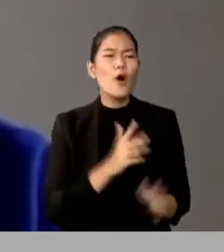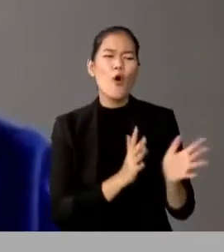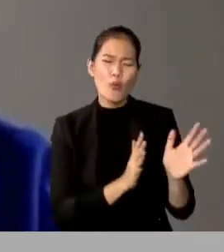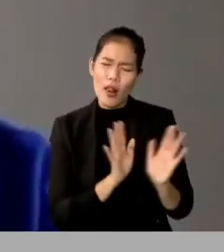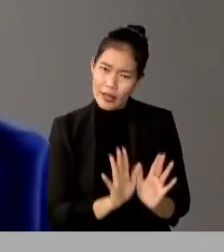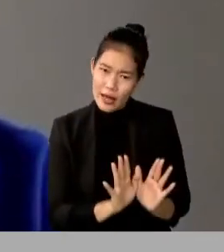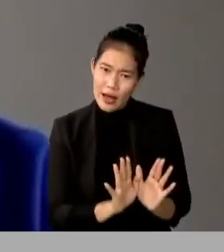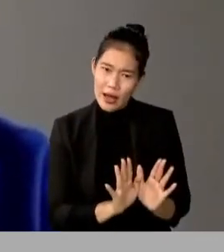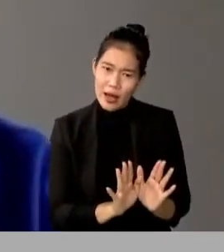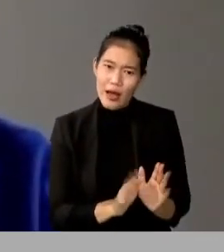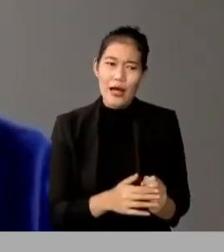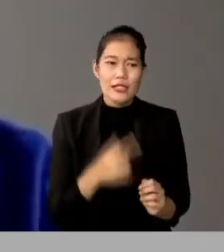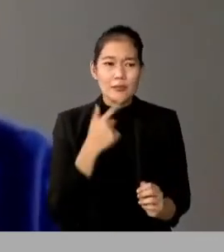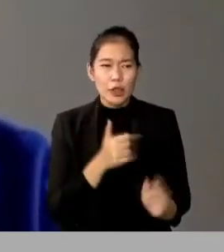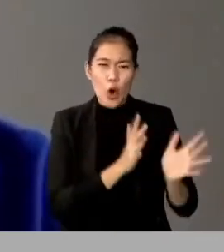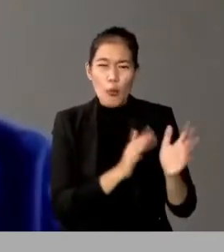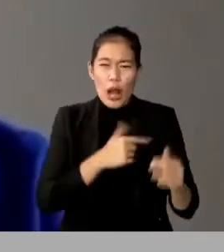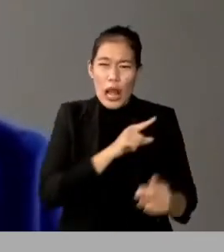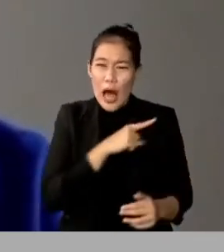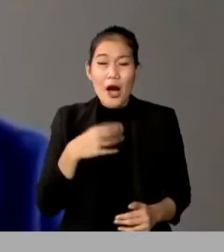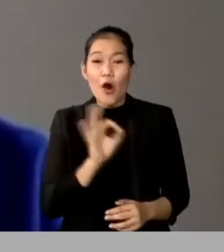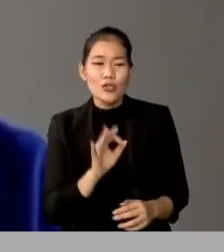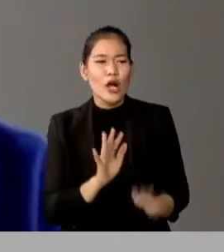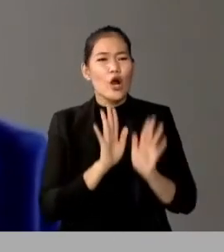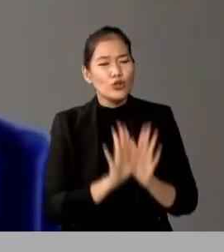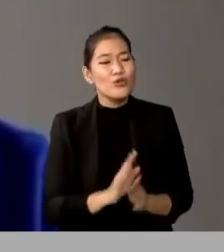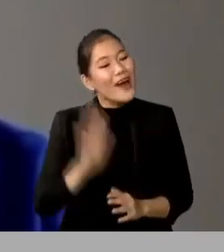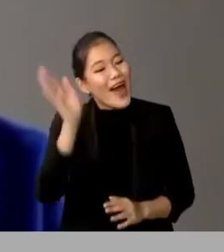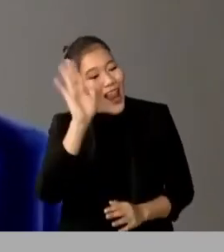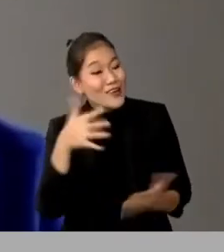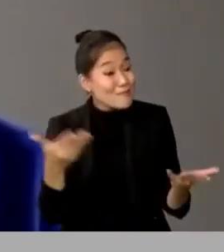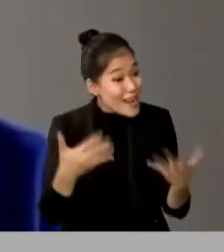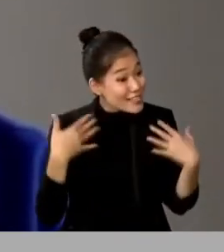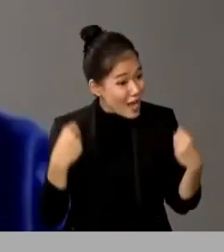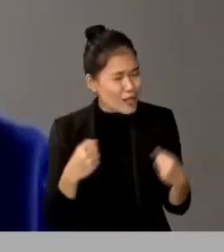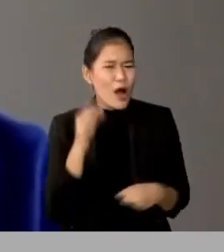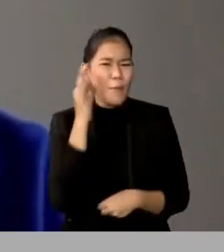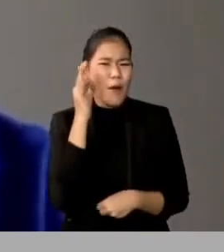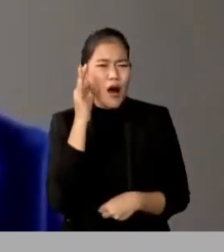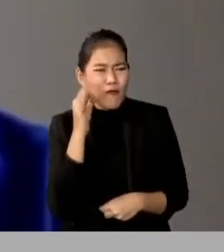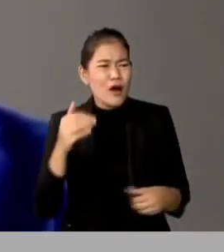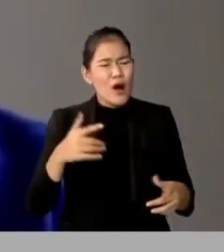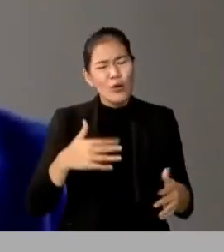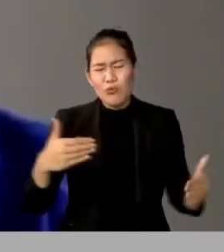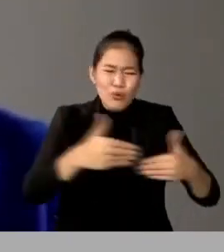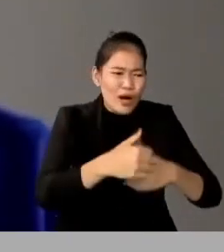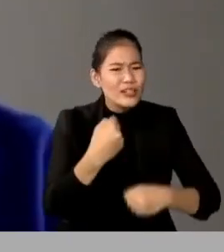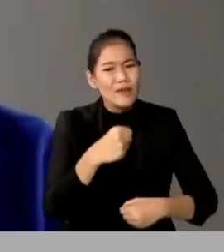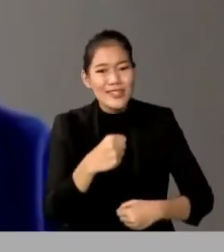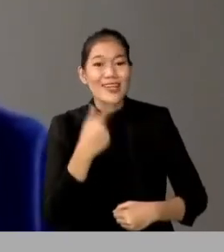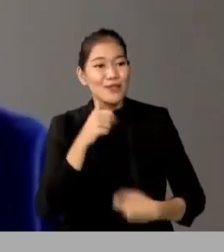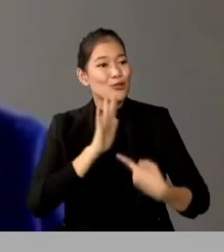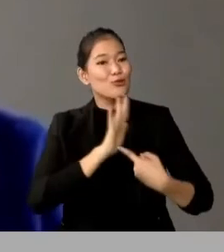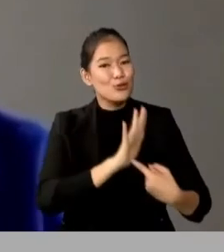tidak sekedar di sampah Pak atau Bu gimana kabarnya Aduh kita nggak bisa pelukan ya kalau